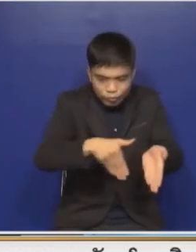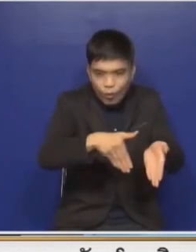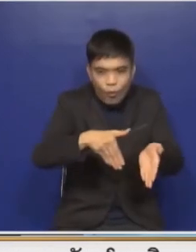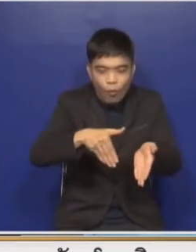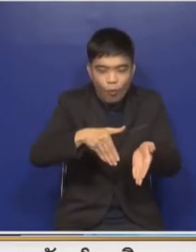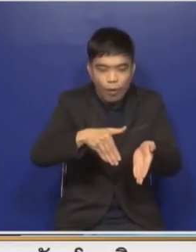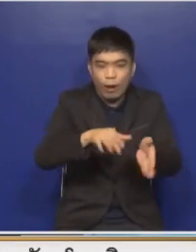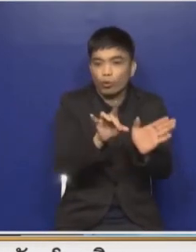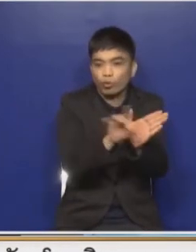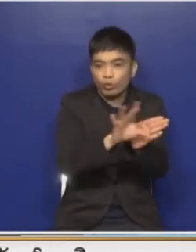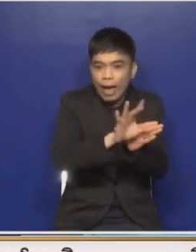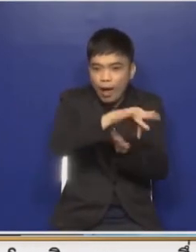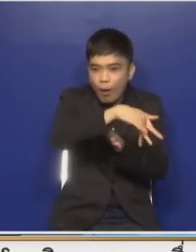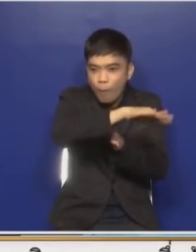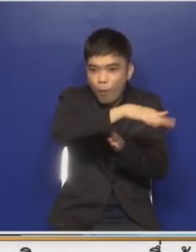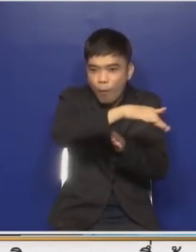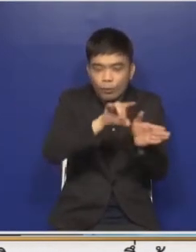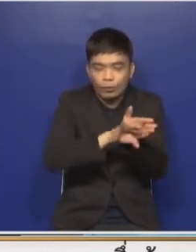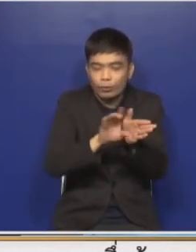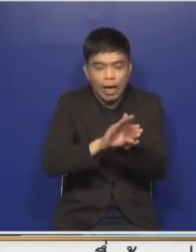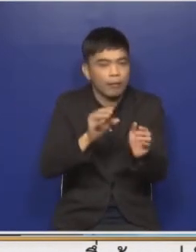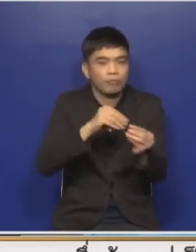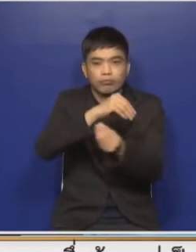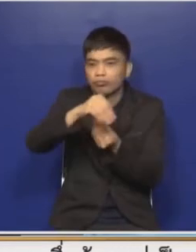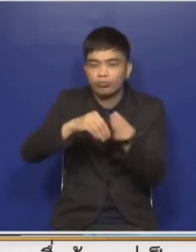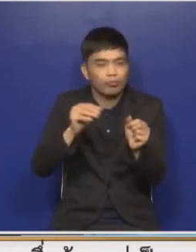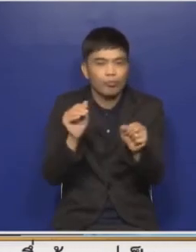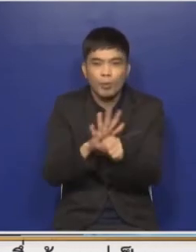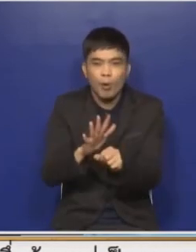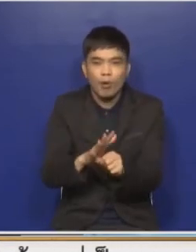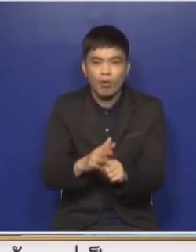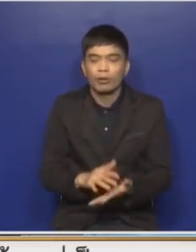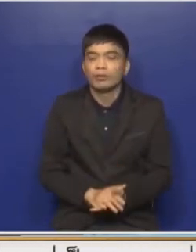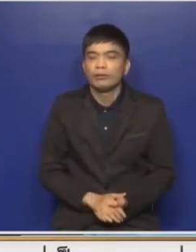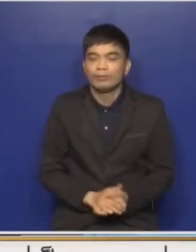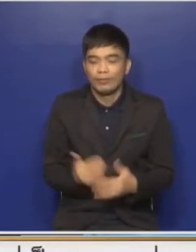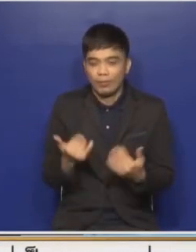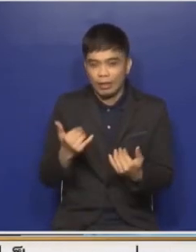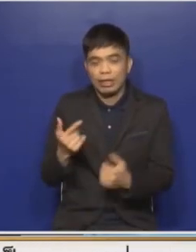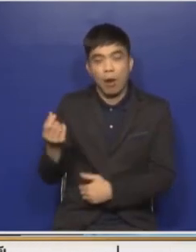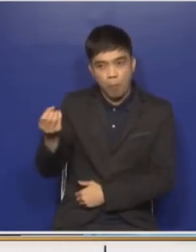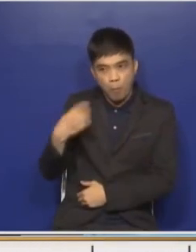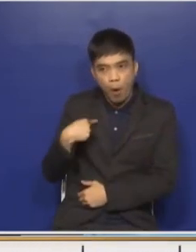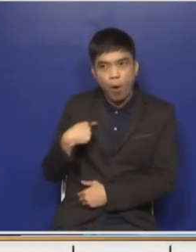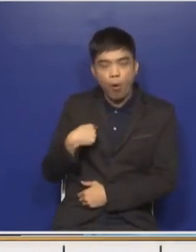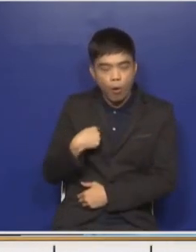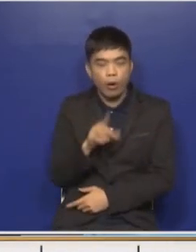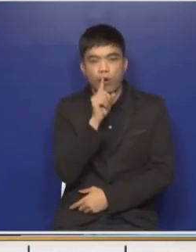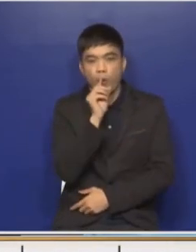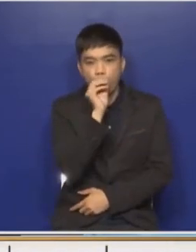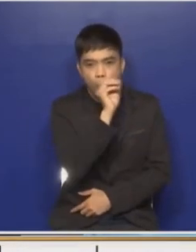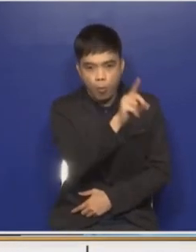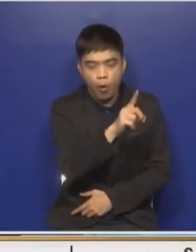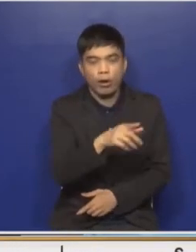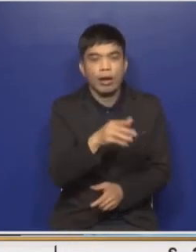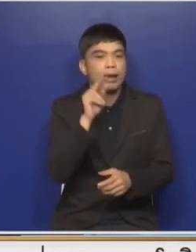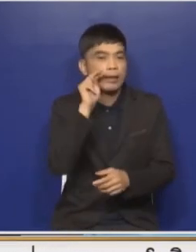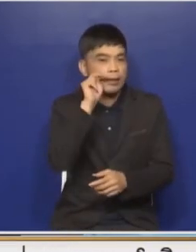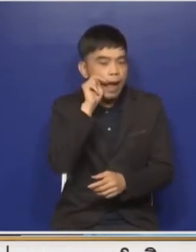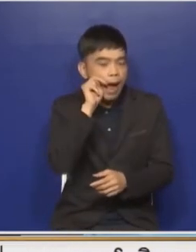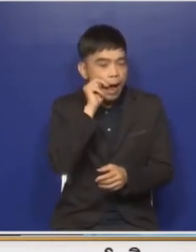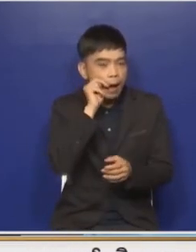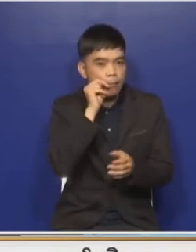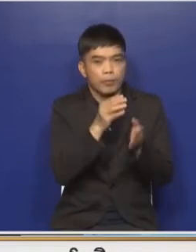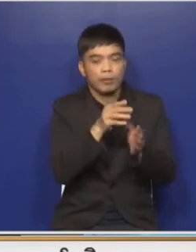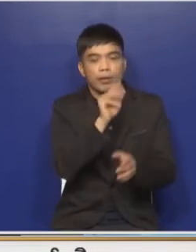ำไม่ดีครับไม่มากเพียงพอจะทำเกษตรได้ร้องเรียนมาที่ผมได้ประสานไปที่โครงการชลประทาน